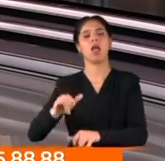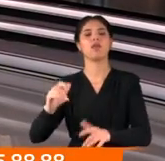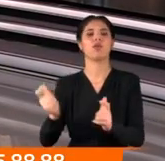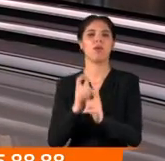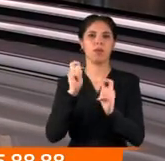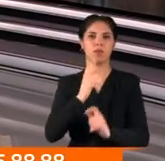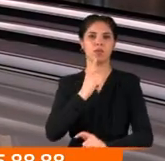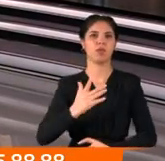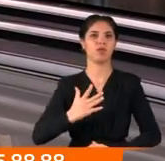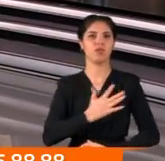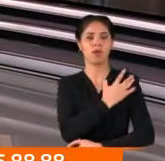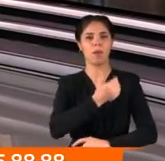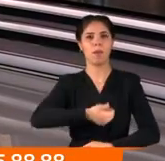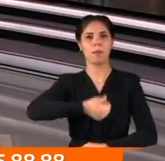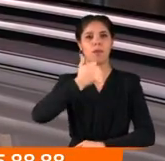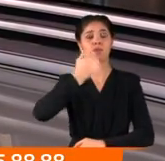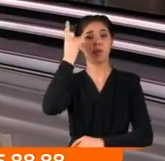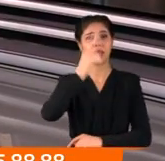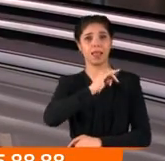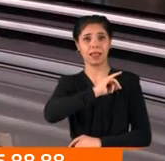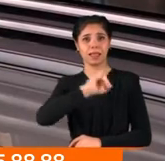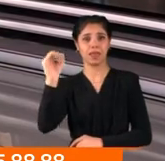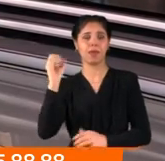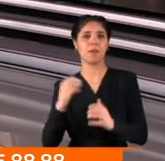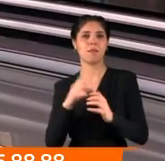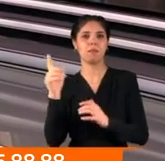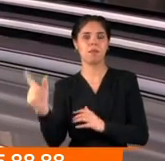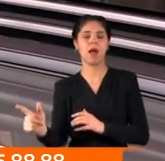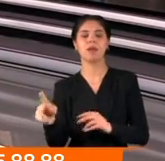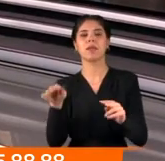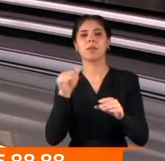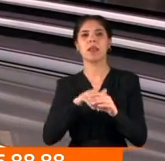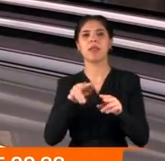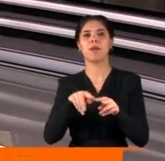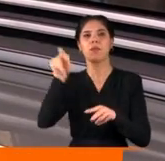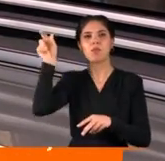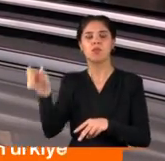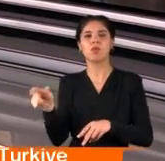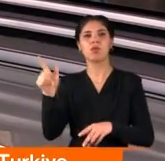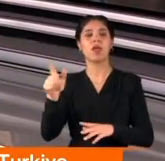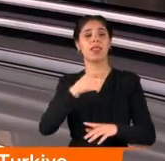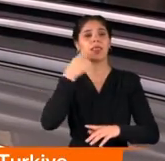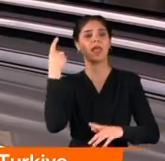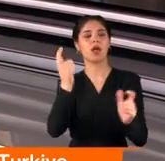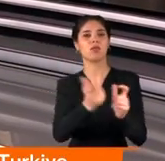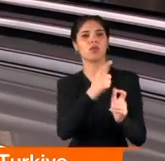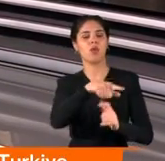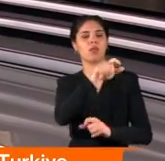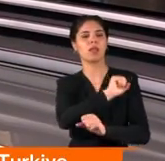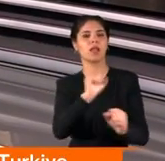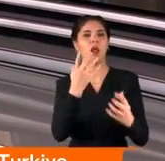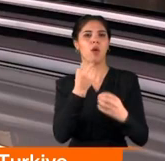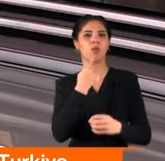başkana ilk tepki ittifak ortağı İyi Parti verdi. İyi Parti milletvekili Müsavat Dervişoğlu, tarihi kongreye gölge düşürüldüğünü söyledi. Soyer